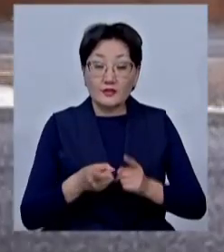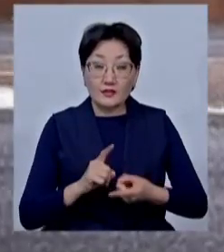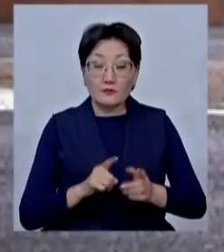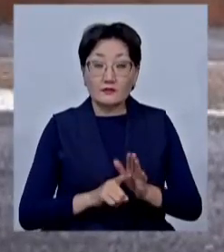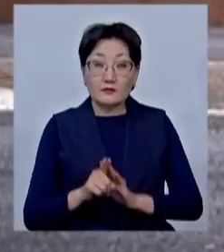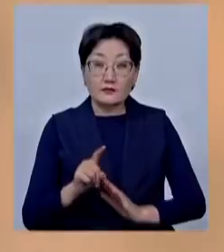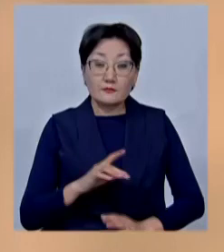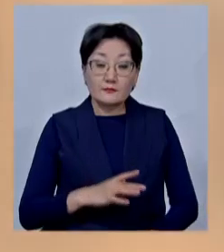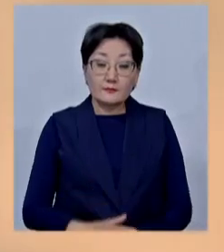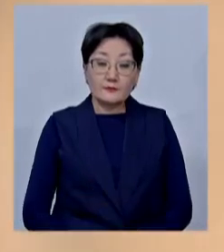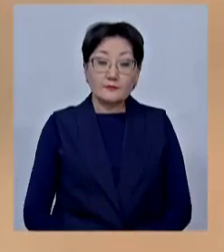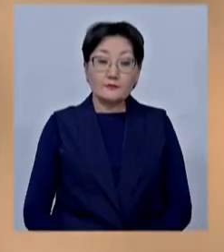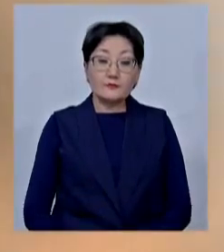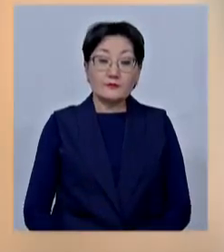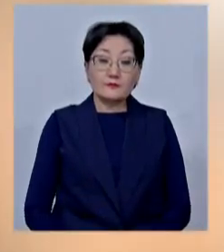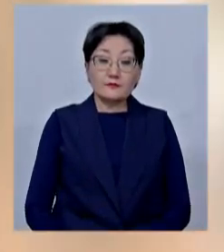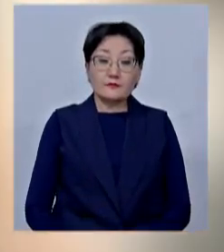бастады.